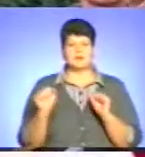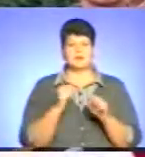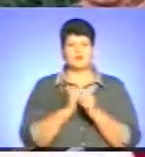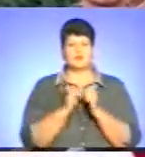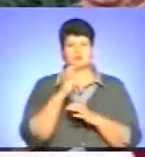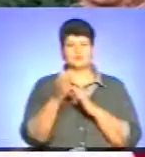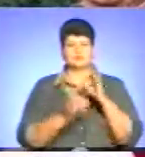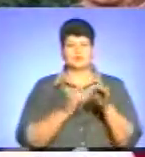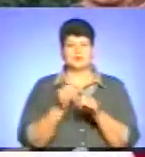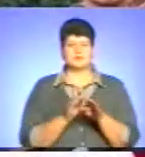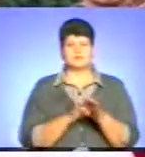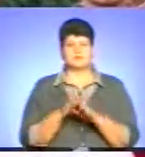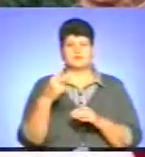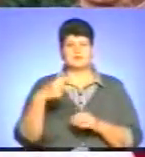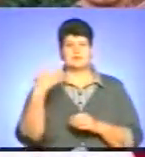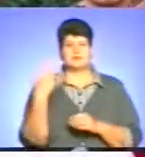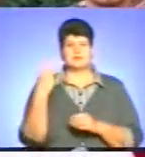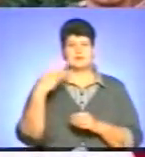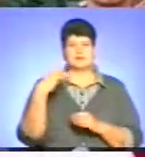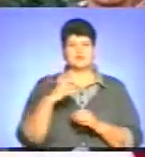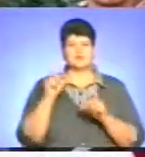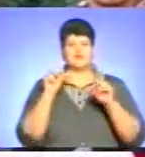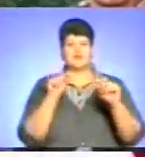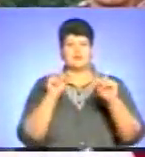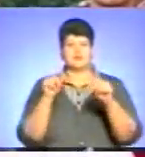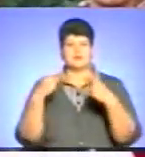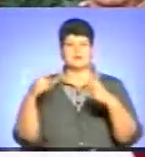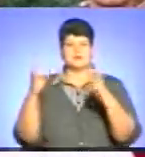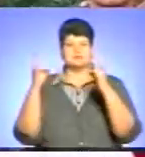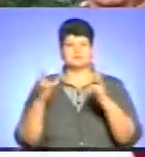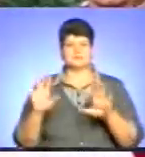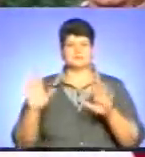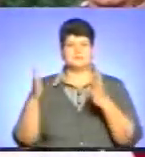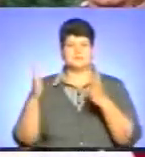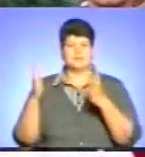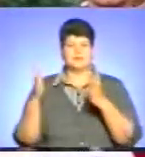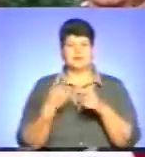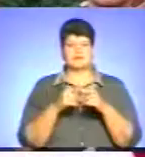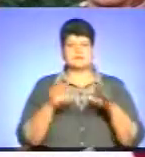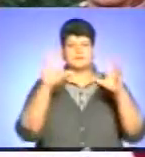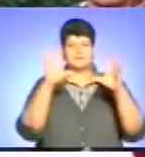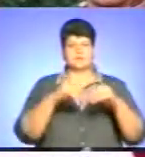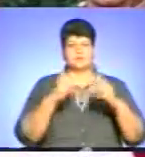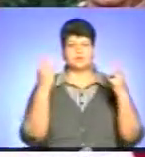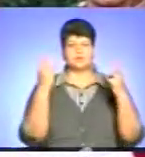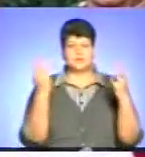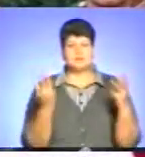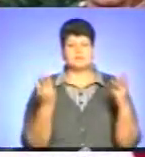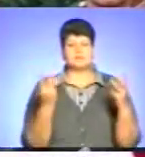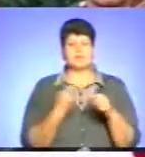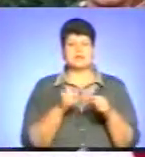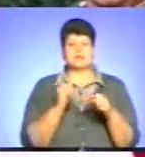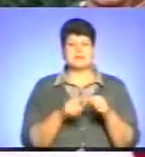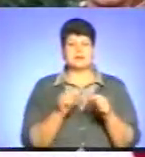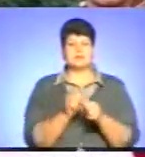здійснюється 25-30 виїздів на різні надзвичайні ситуації. Це гасіння пожеж, це